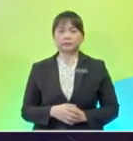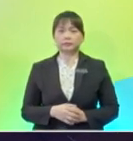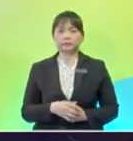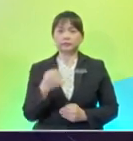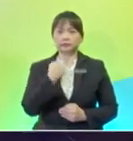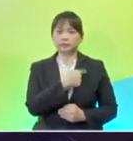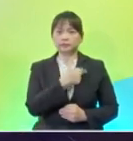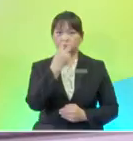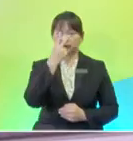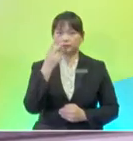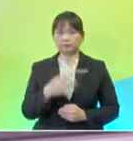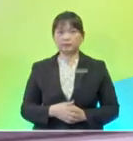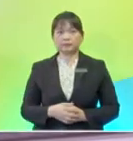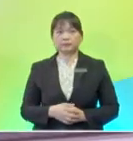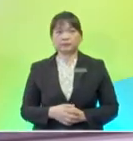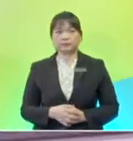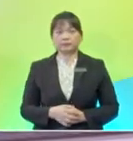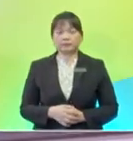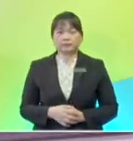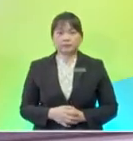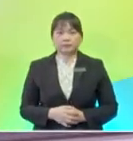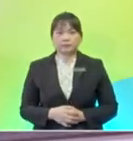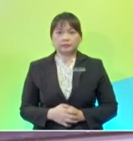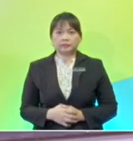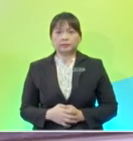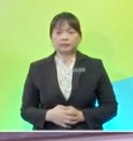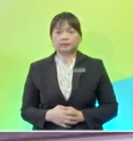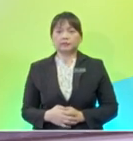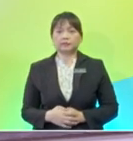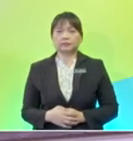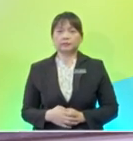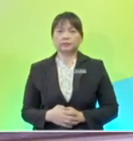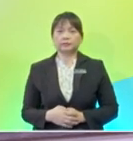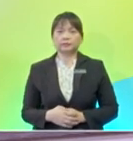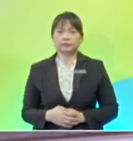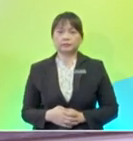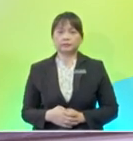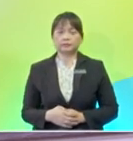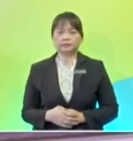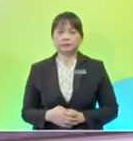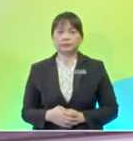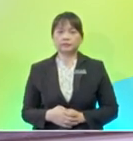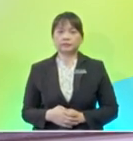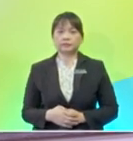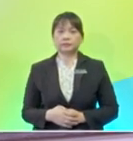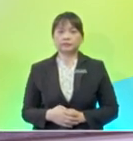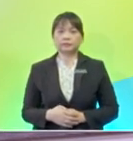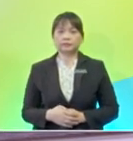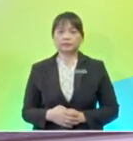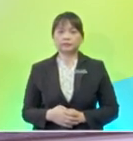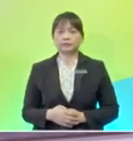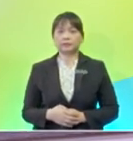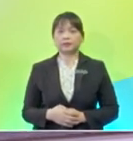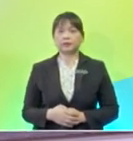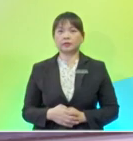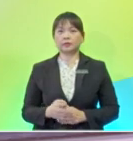tengok Oke saya tanya sebelum saya keluarkan Apa kesalahannya Oke kalau kita tengok sini cuman tadi soalnya